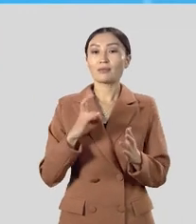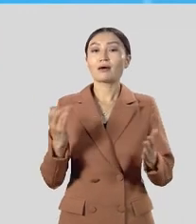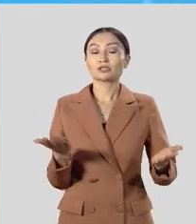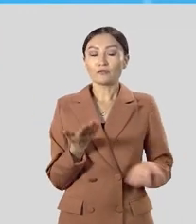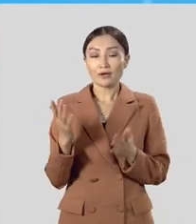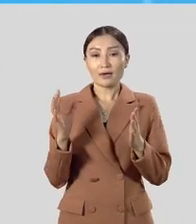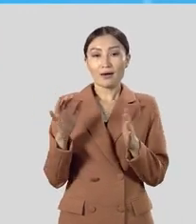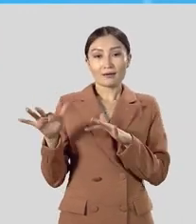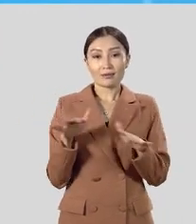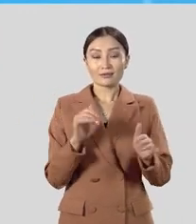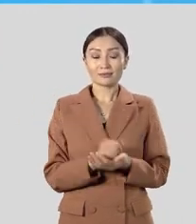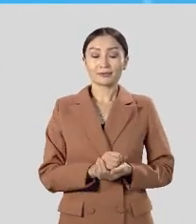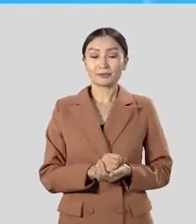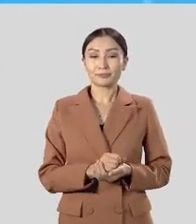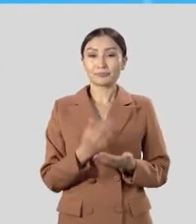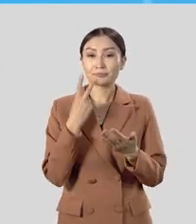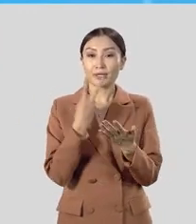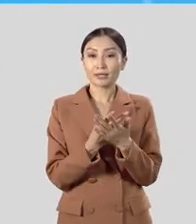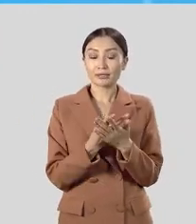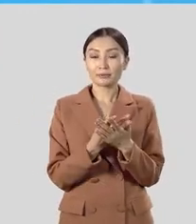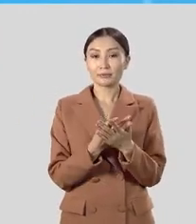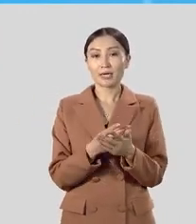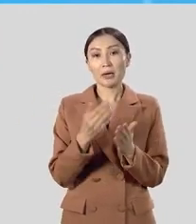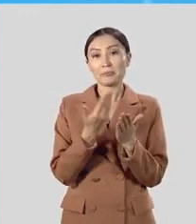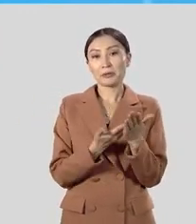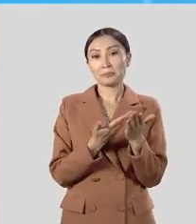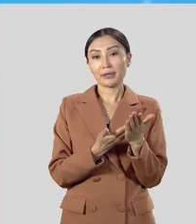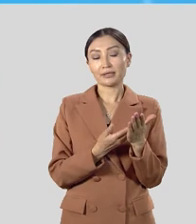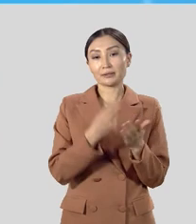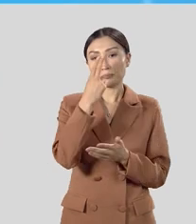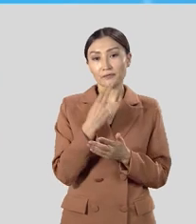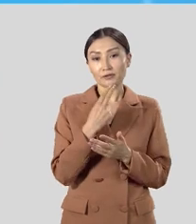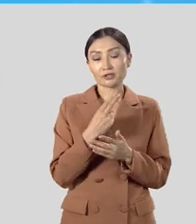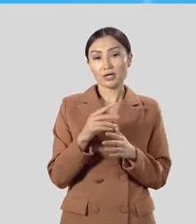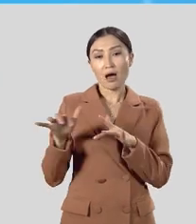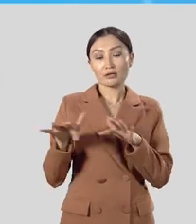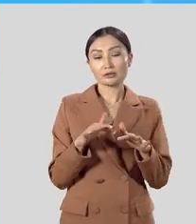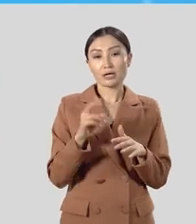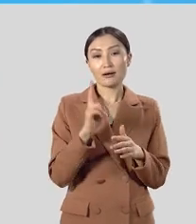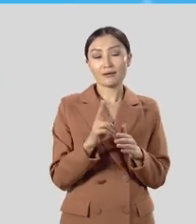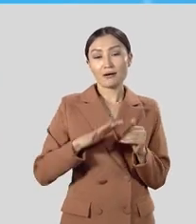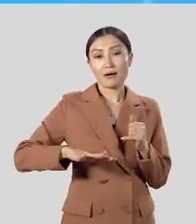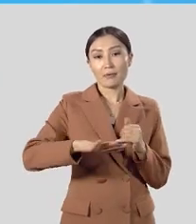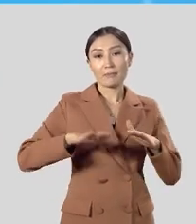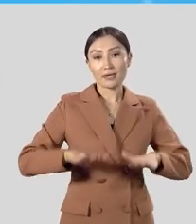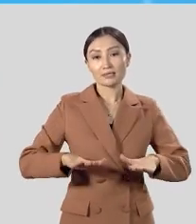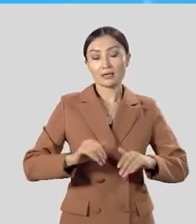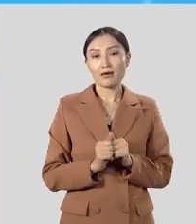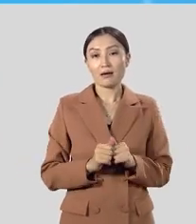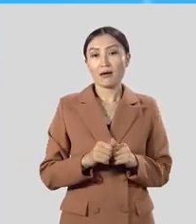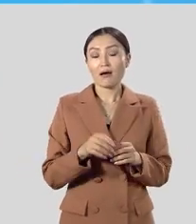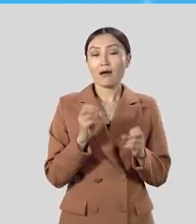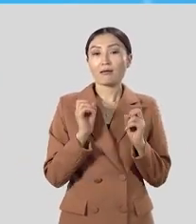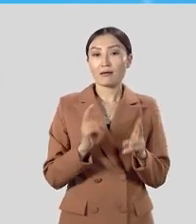живые организмы. Рассмотрим непосредственные примеры приспособленности организмов к среде. В качестве